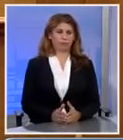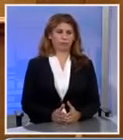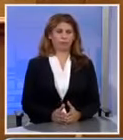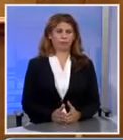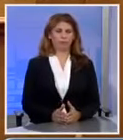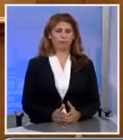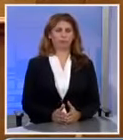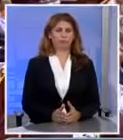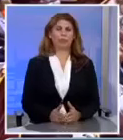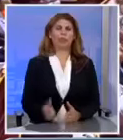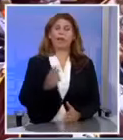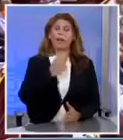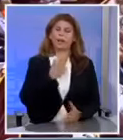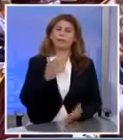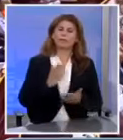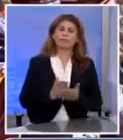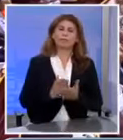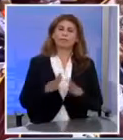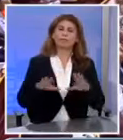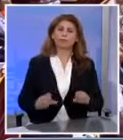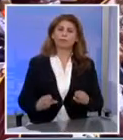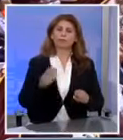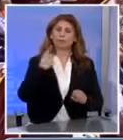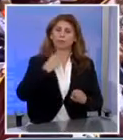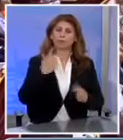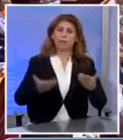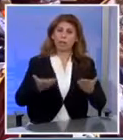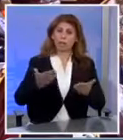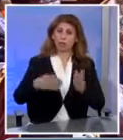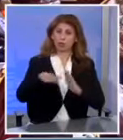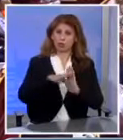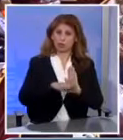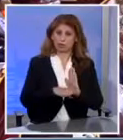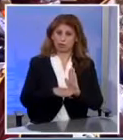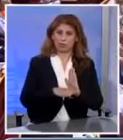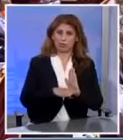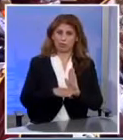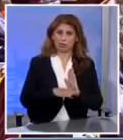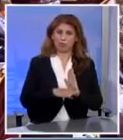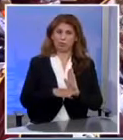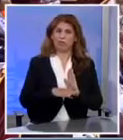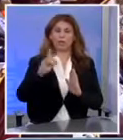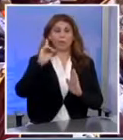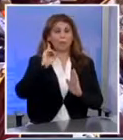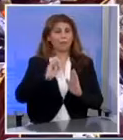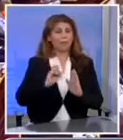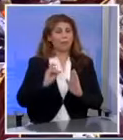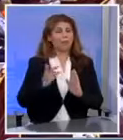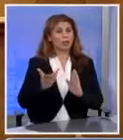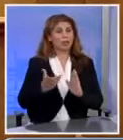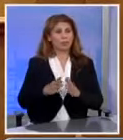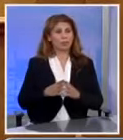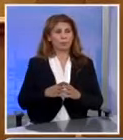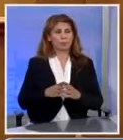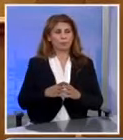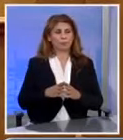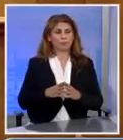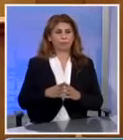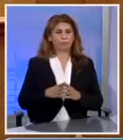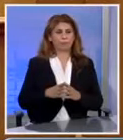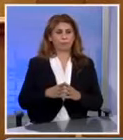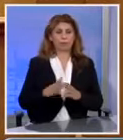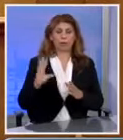Ανάγκη ρητής καθιέρωσης μιας μορφής αναλογικού συστήματος με δεδομένο το γεγονός ότι ως